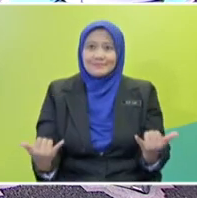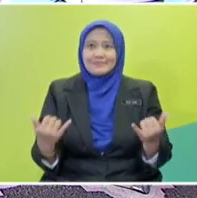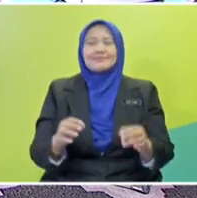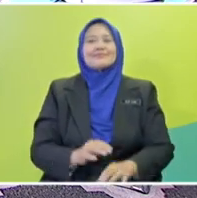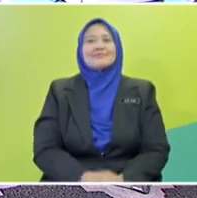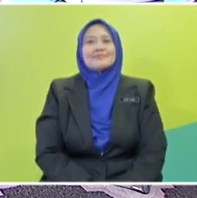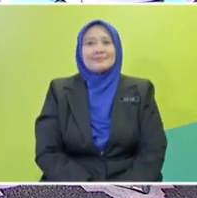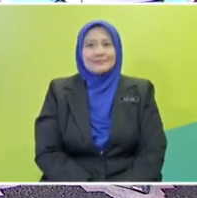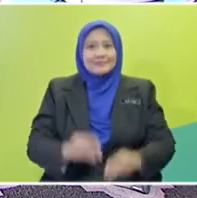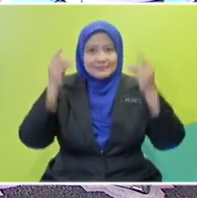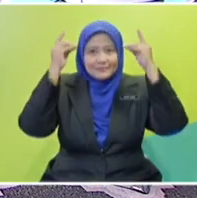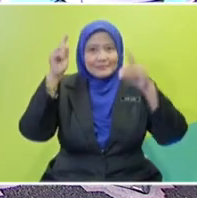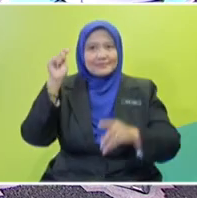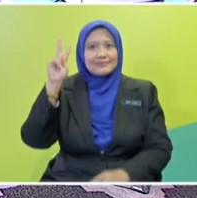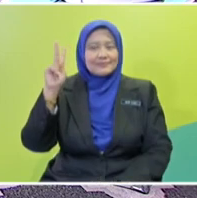ini